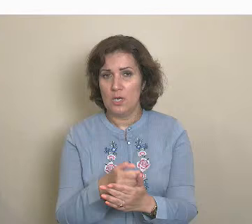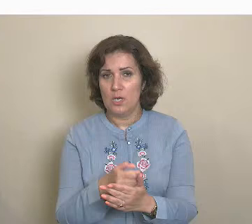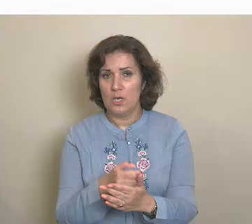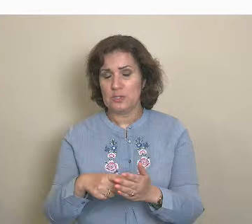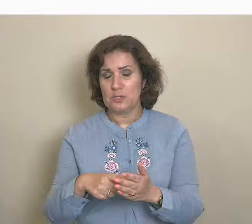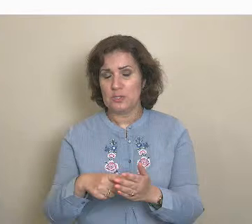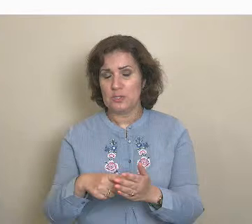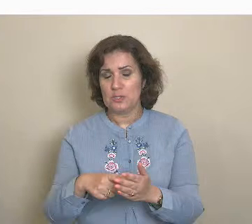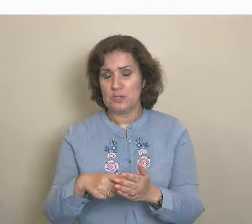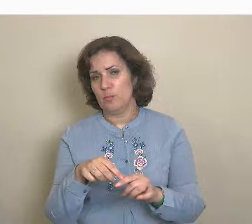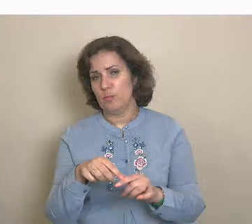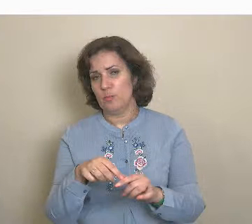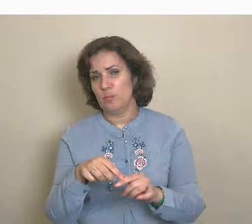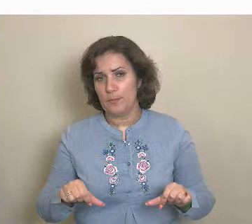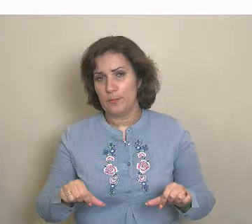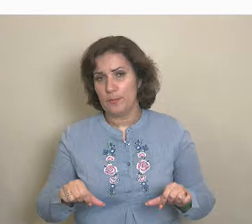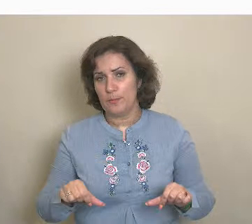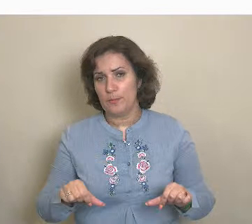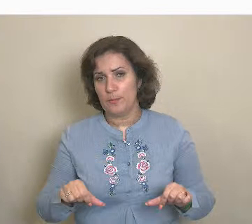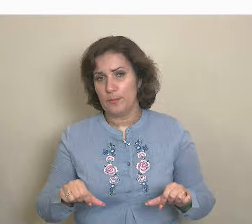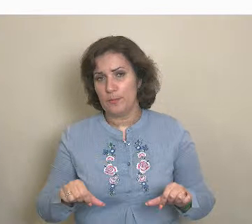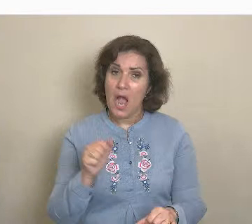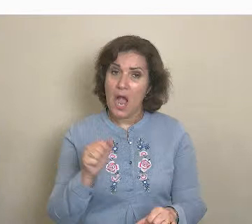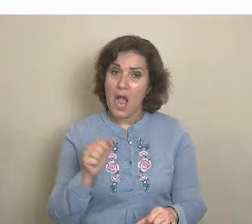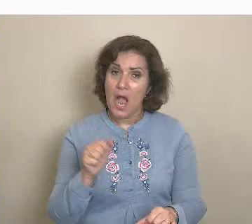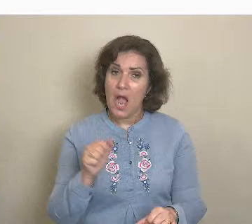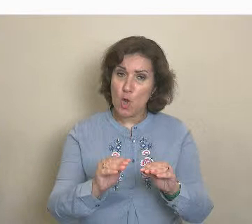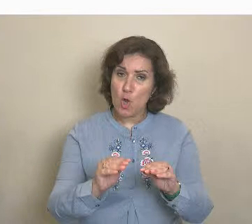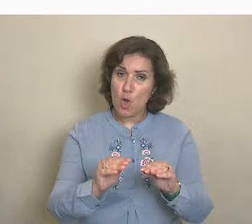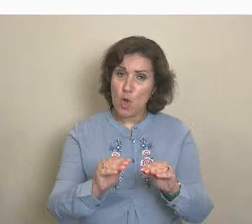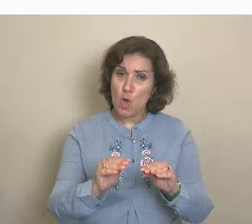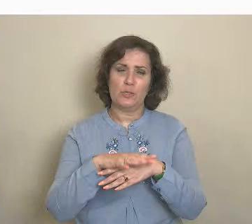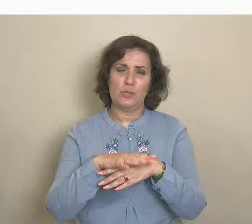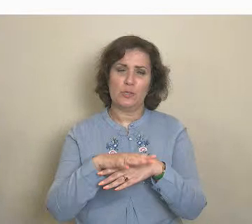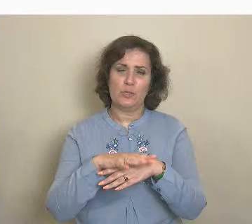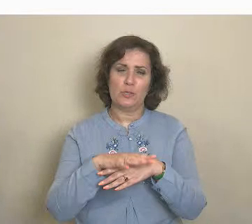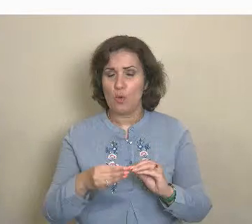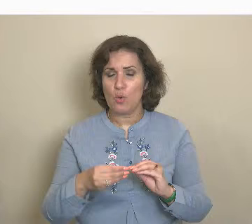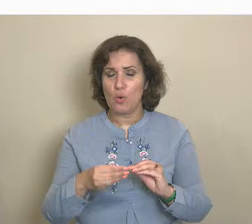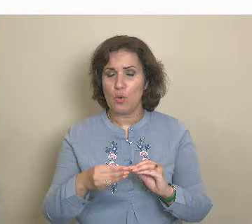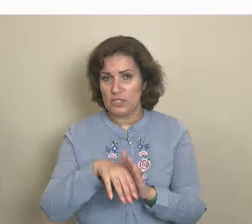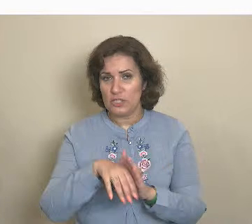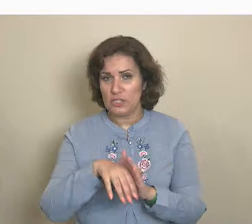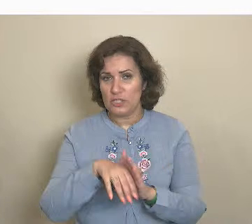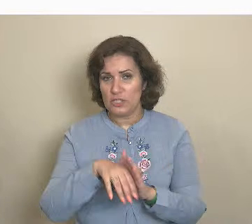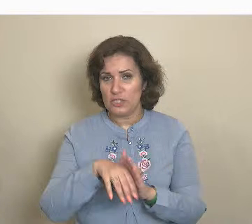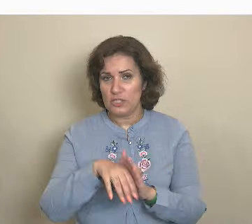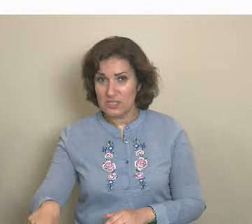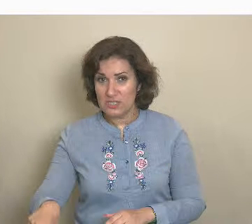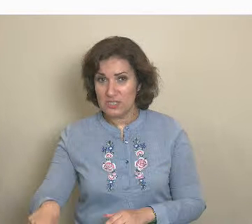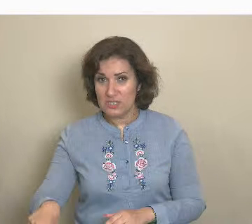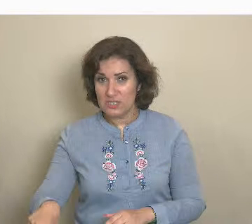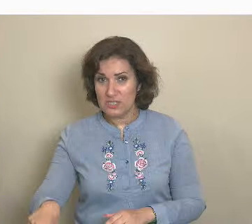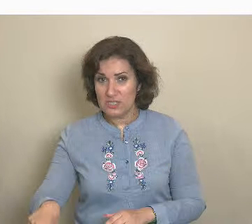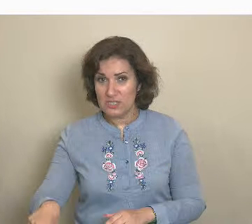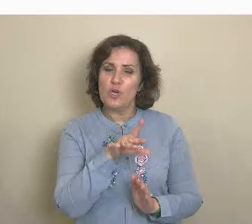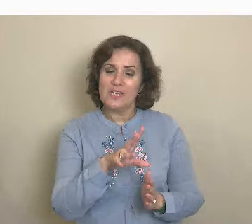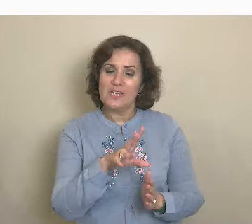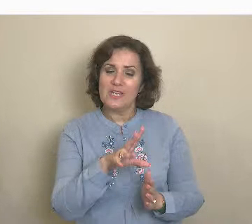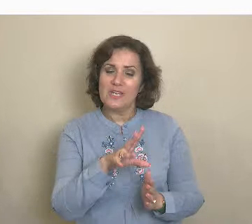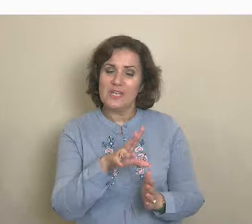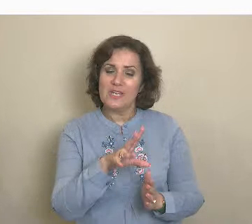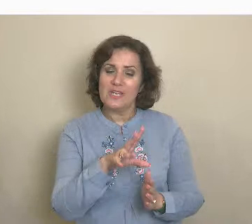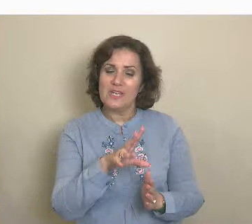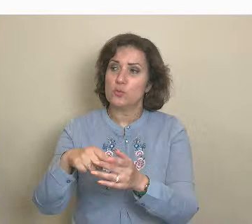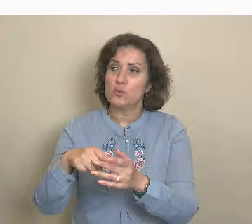and територіальної виборчої oblast councils комісії, to city а протоколи TEC про and the підрахунок голосів protocols on виборців, про те, що я tabulation казав, з виборів if it is до